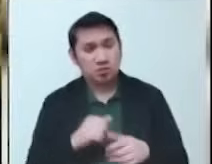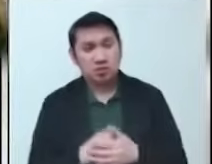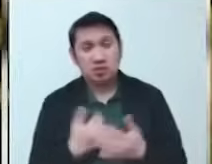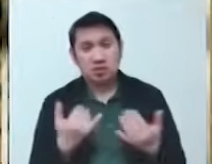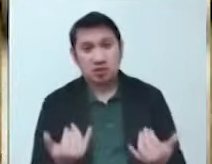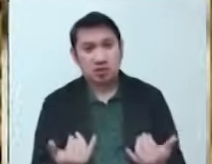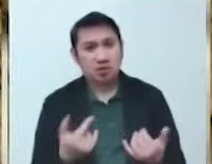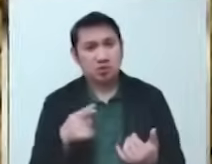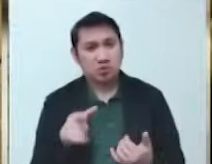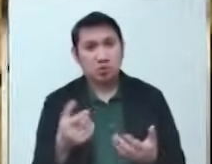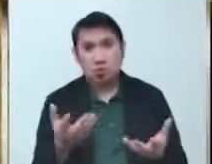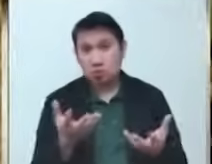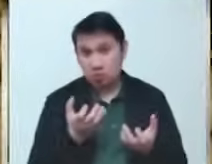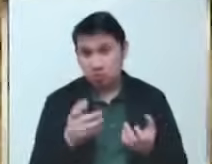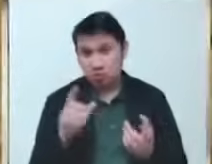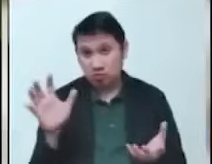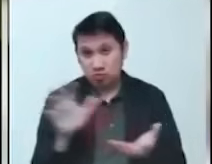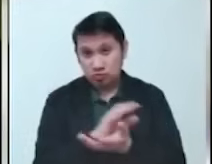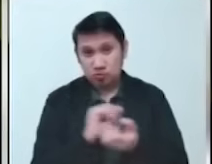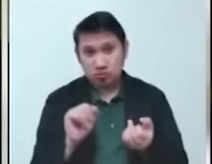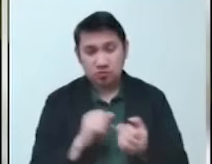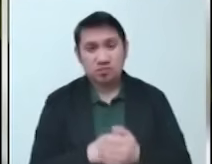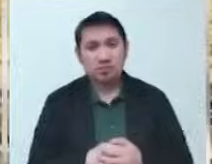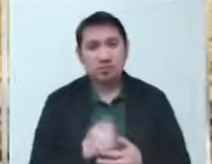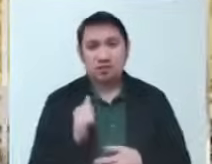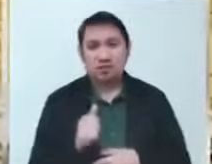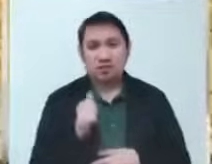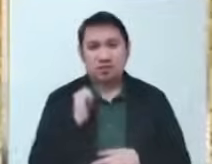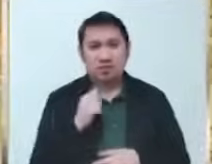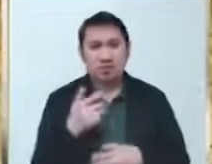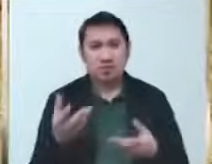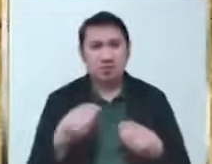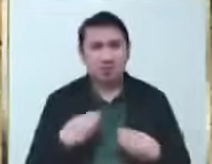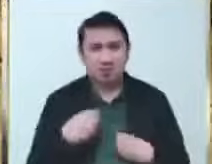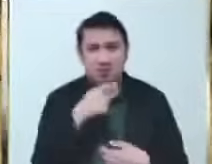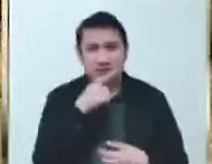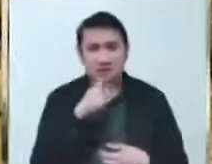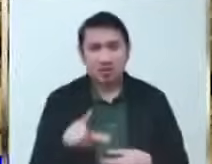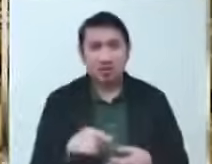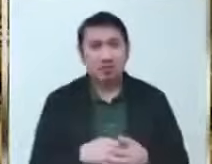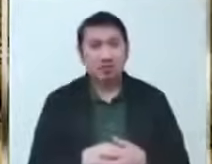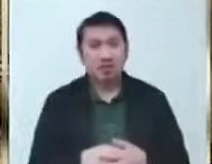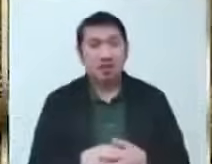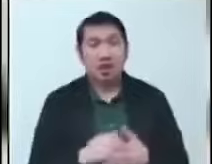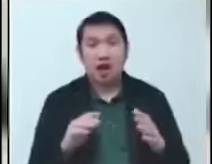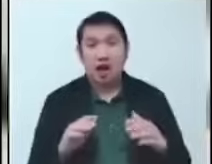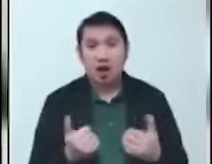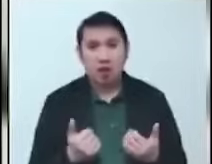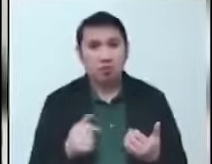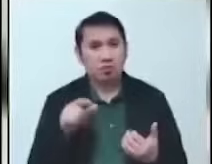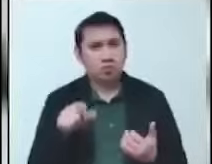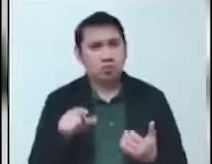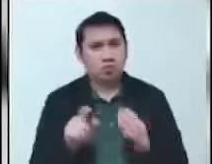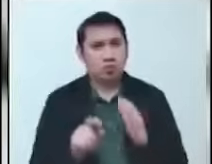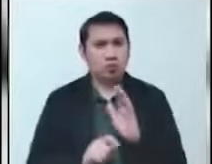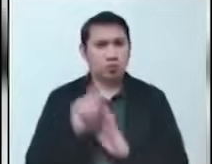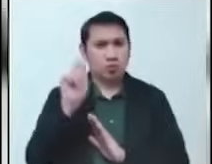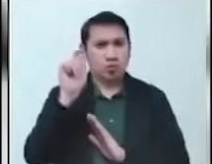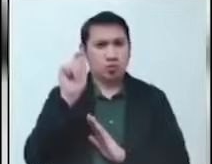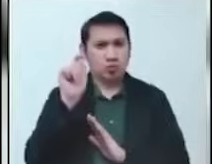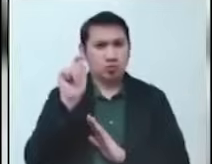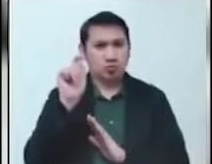ba si Milagros na sirain ito? Ayaw ko, parang may swerte naman. Pero alam niyo ba kung gaano katayog ang isa sa pinakamataas na punso sa buong